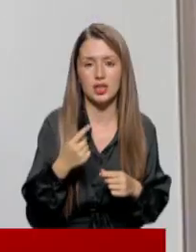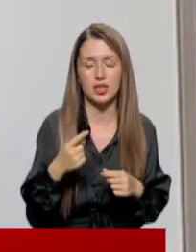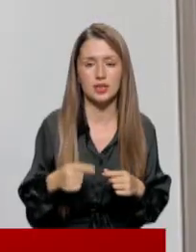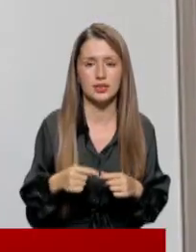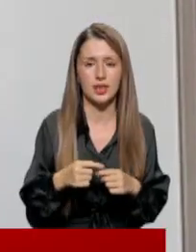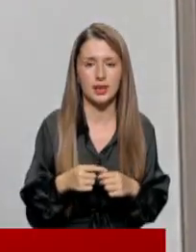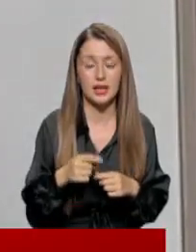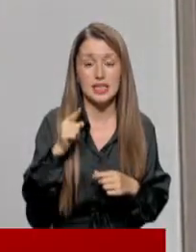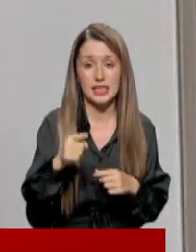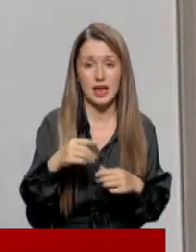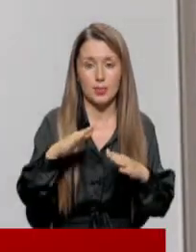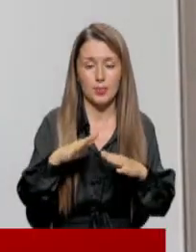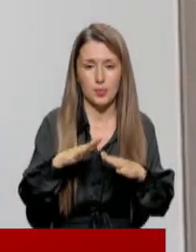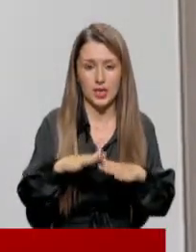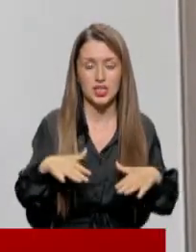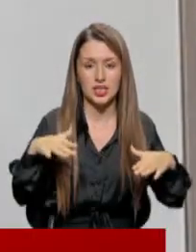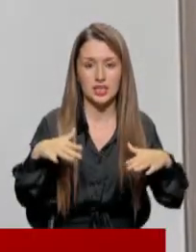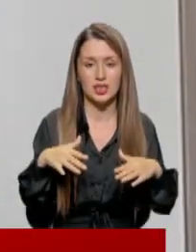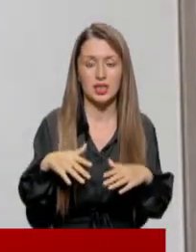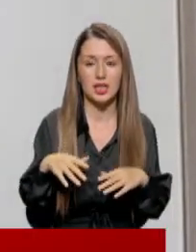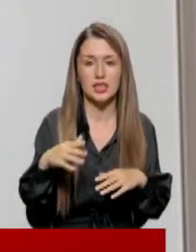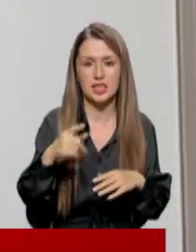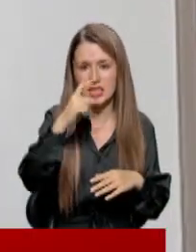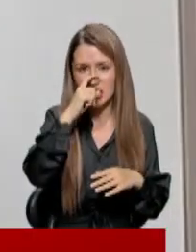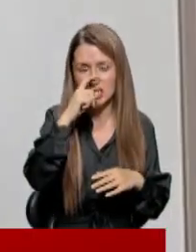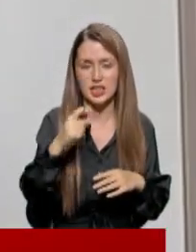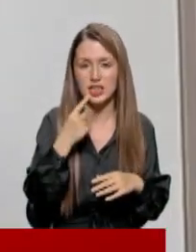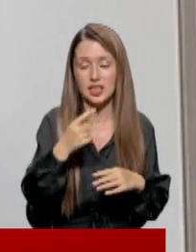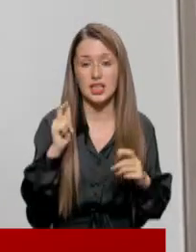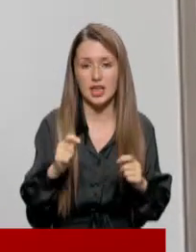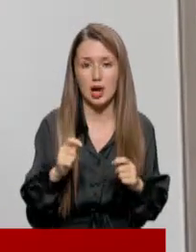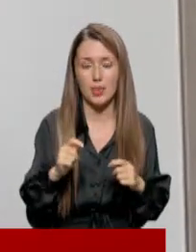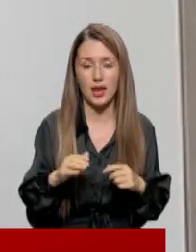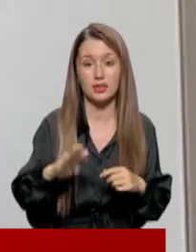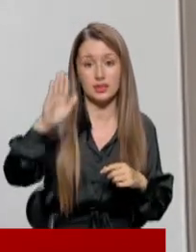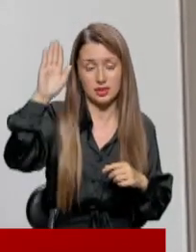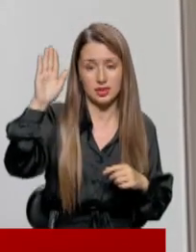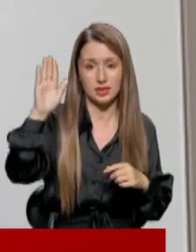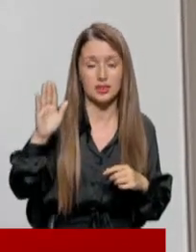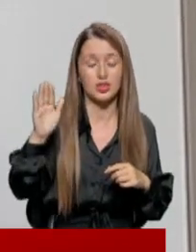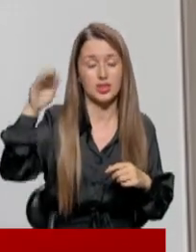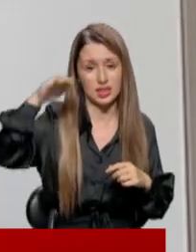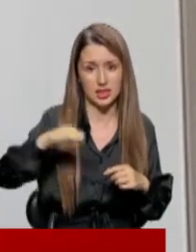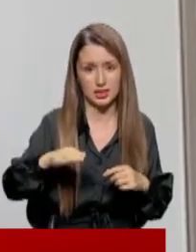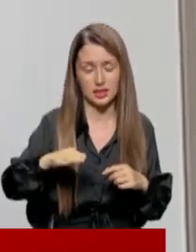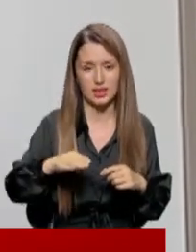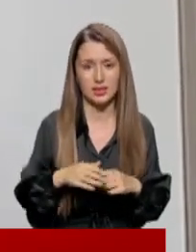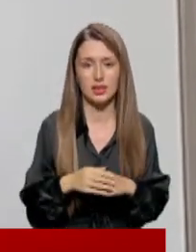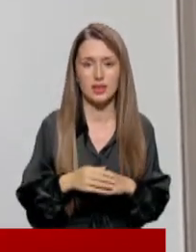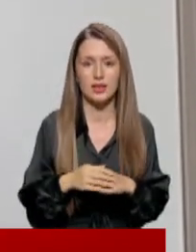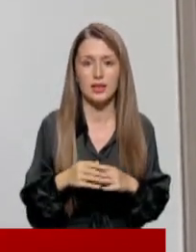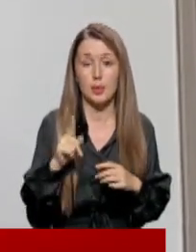Sen mecliste Bülent Çavuş'sun. Sarayın talimatlarını uygulatan, el kaldır deyince kaldıran, kaldırma deyince parmak